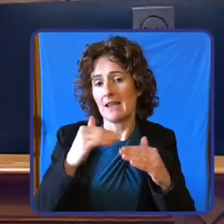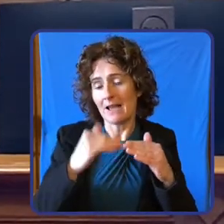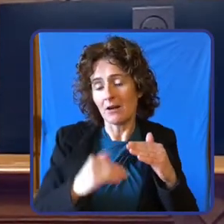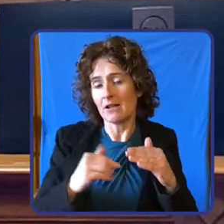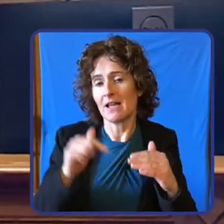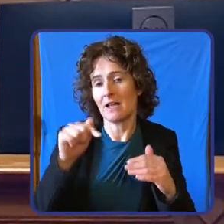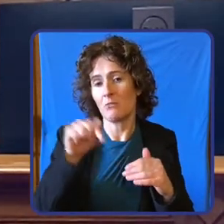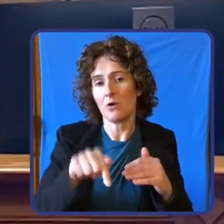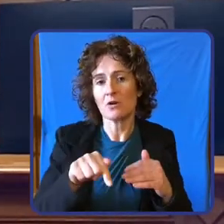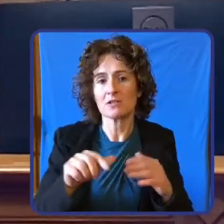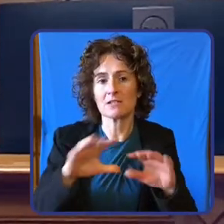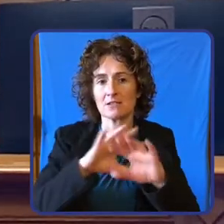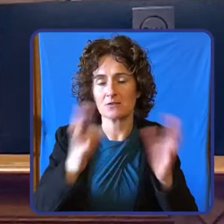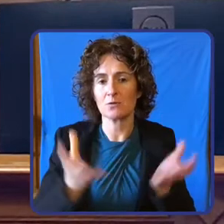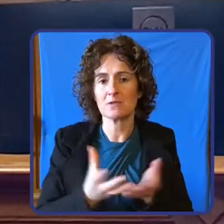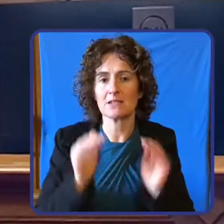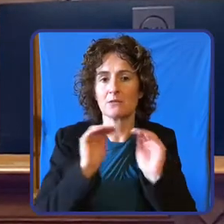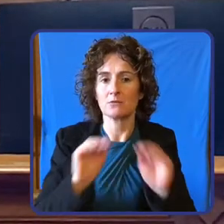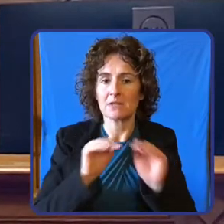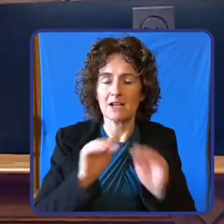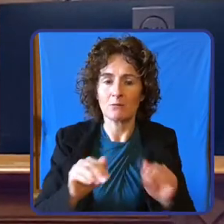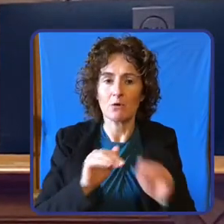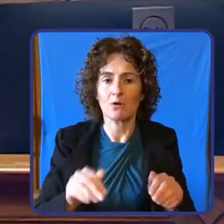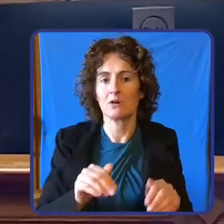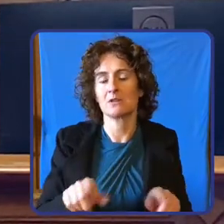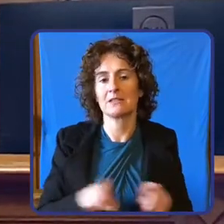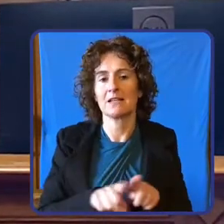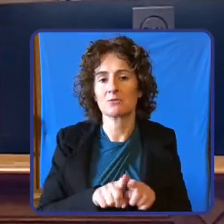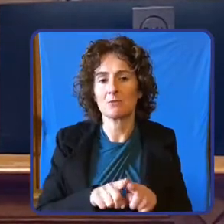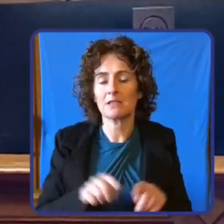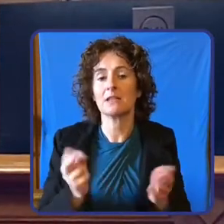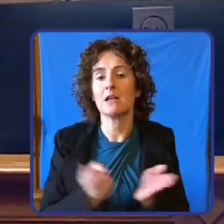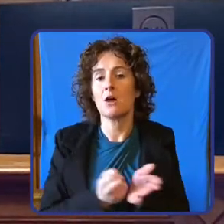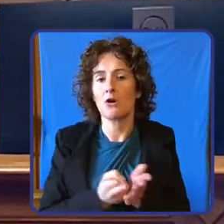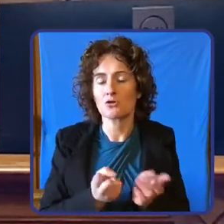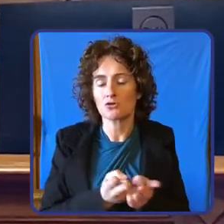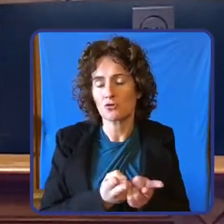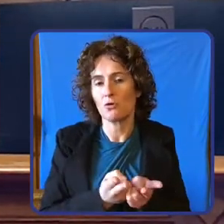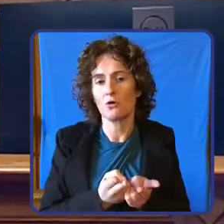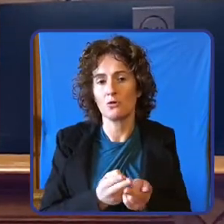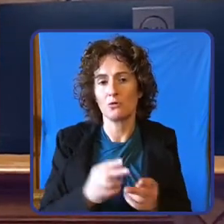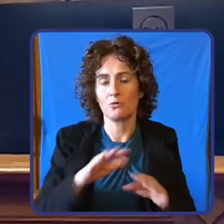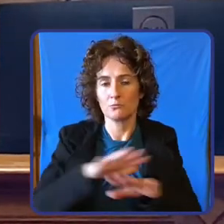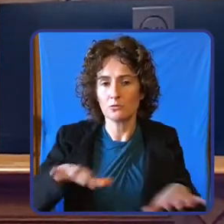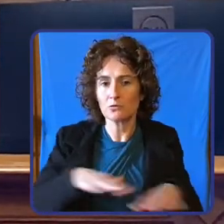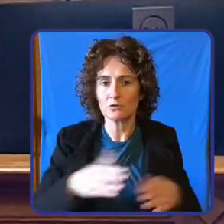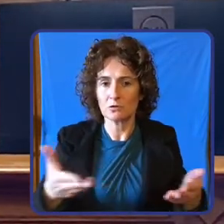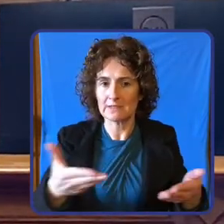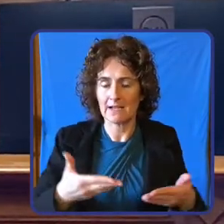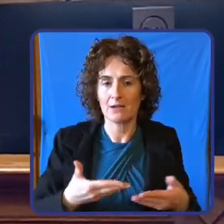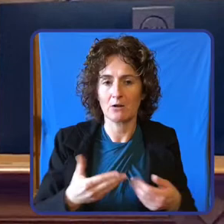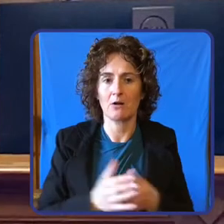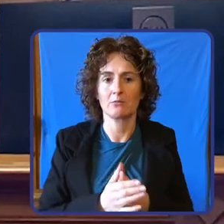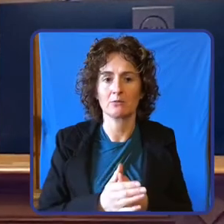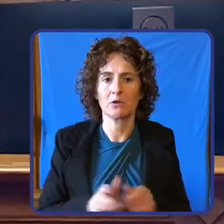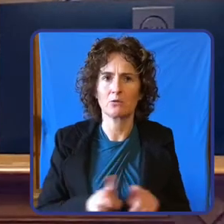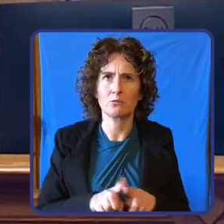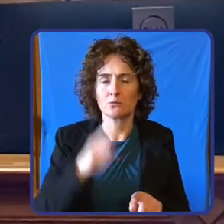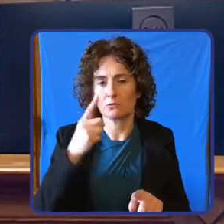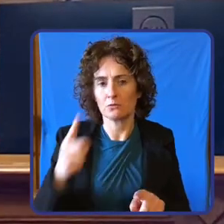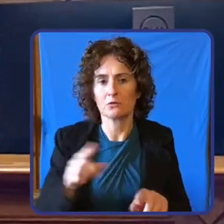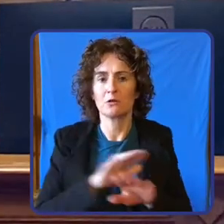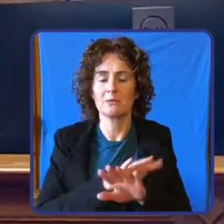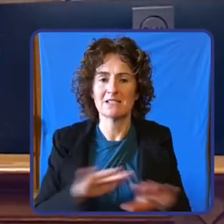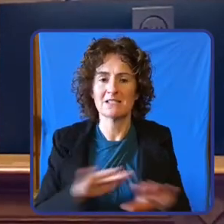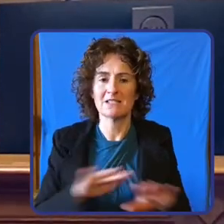hasonló funkciót betöltő méretű úszodák megkaptak. Ez azt gondolom, hogy teljesen megfelel Cseri Tamás és Benkő Zsolt és